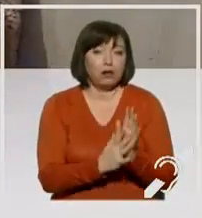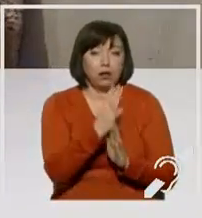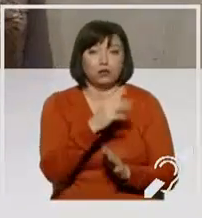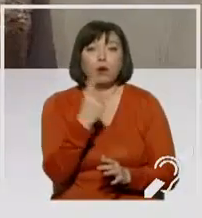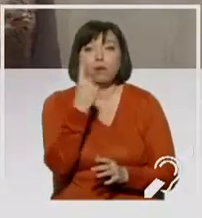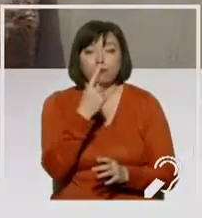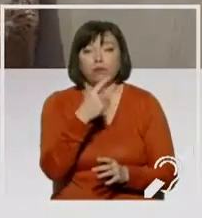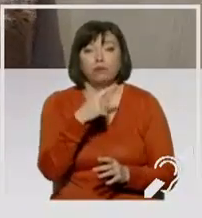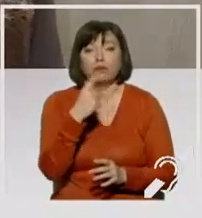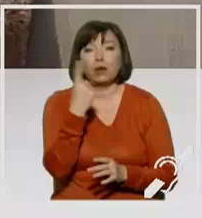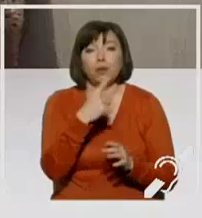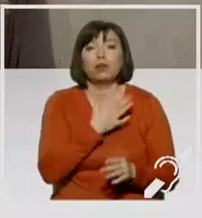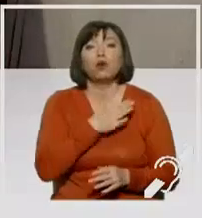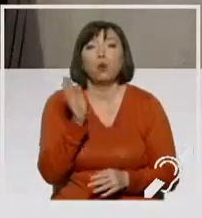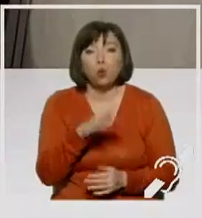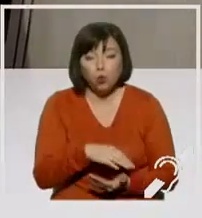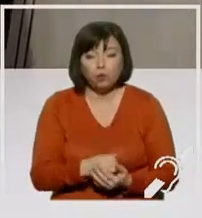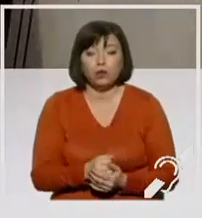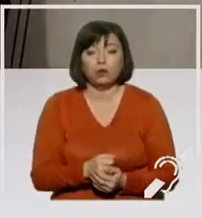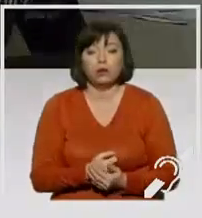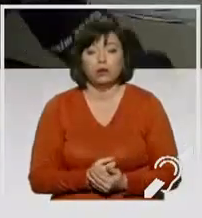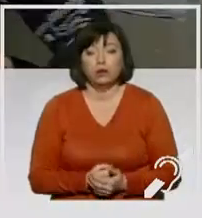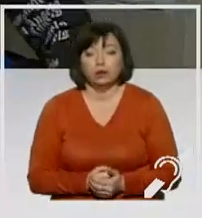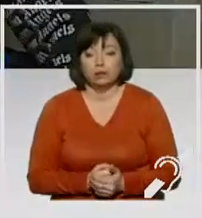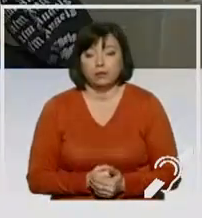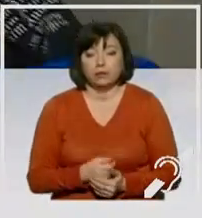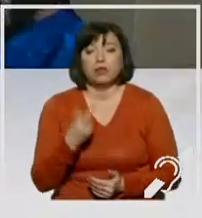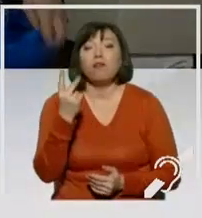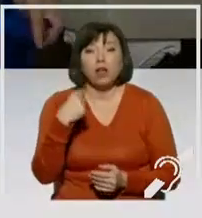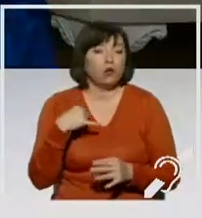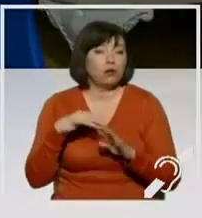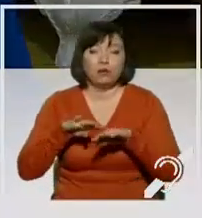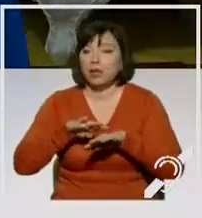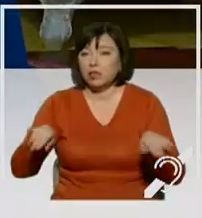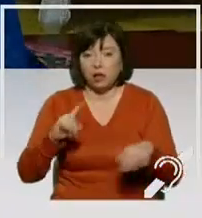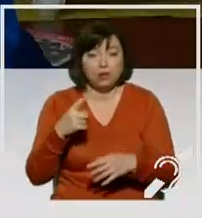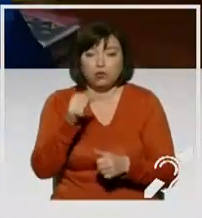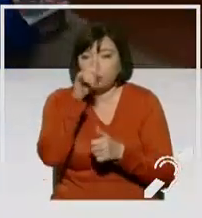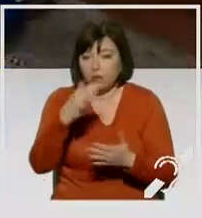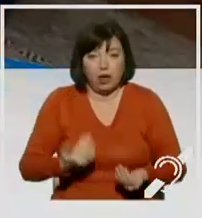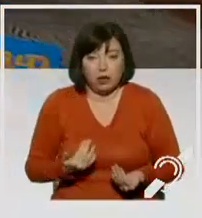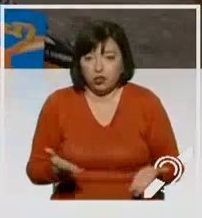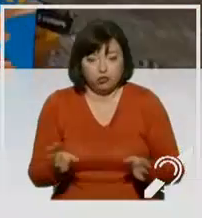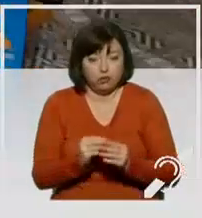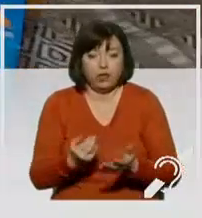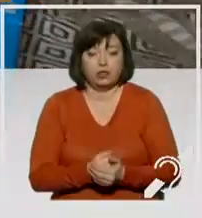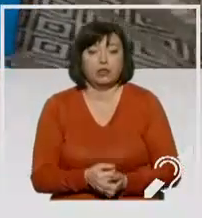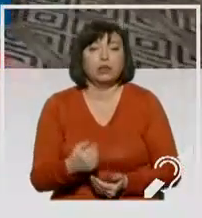Primul decedat, cu a doilea l-am alungat că nu era de viață. Mă stărui să aibă toate, dar nu se primește.